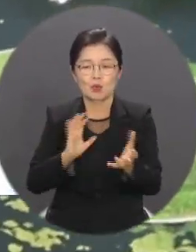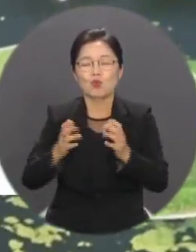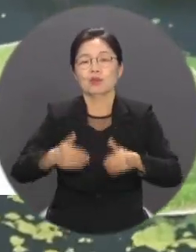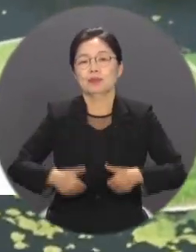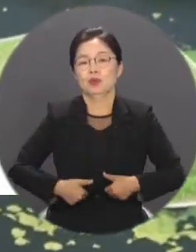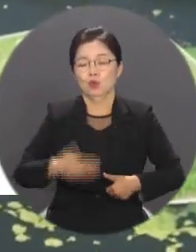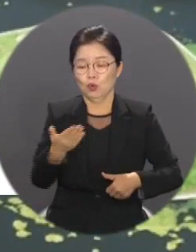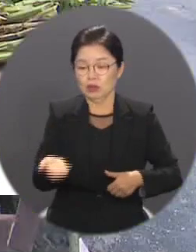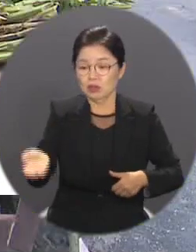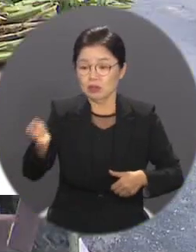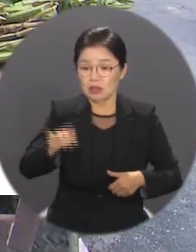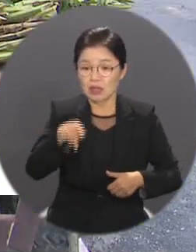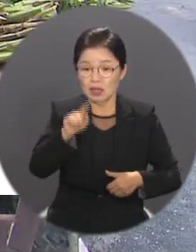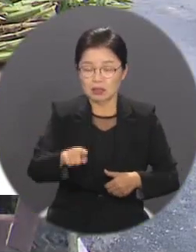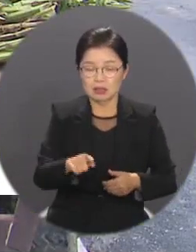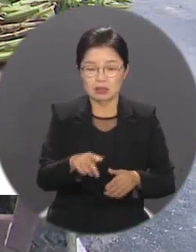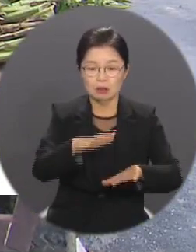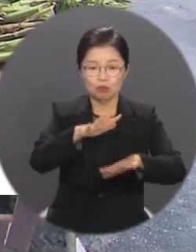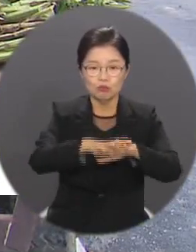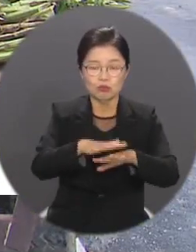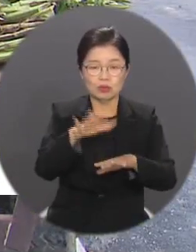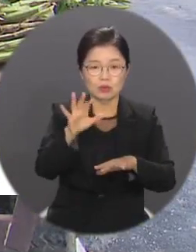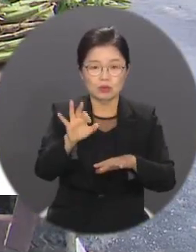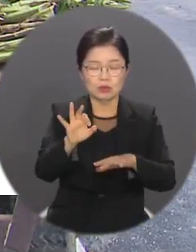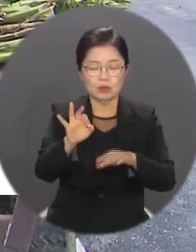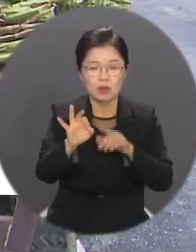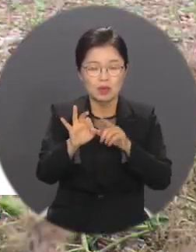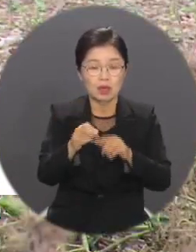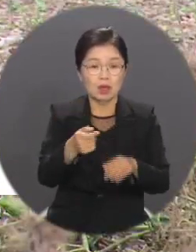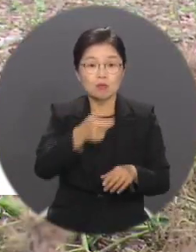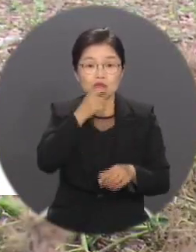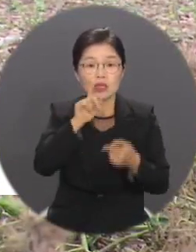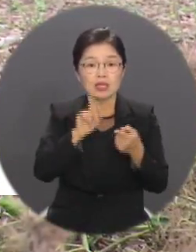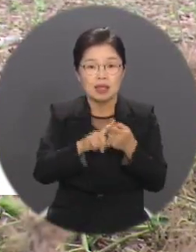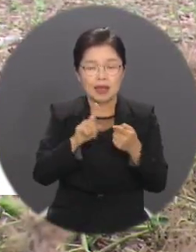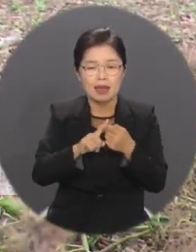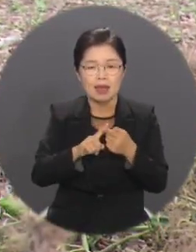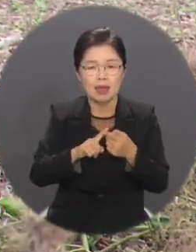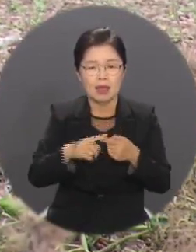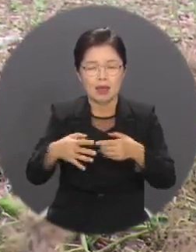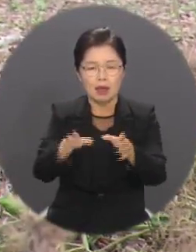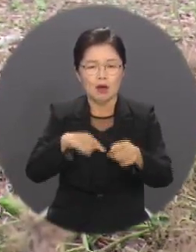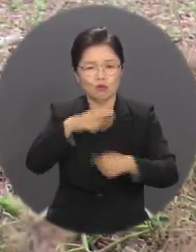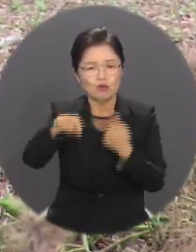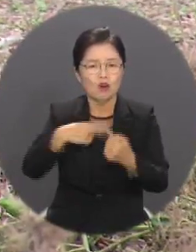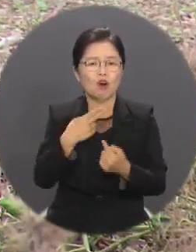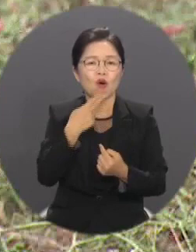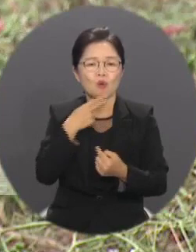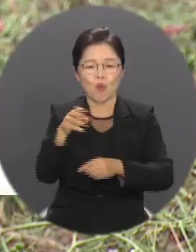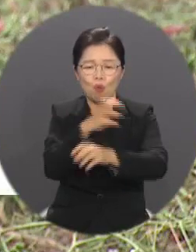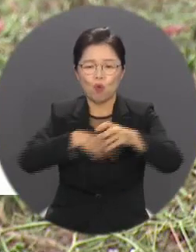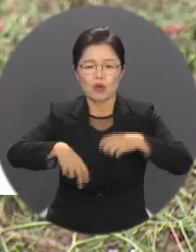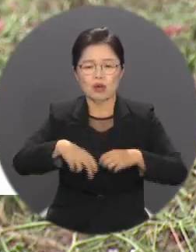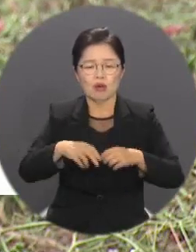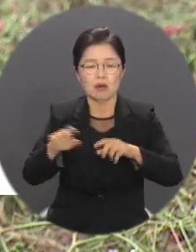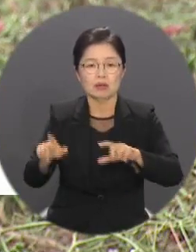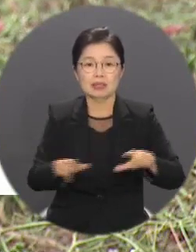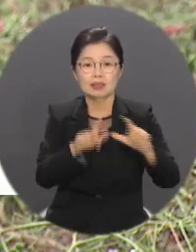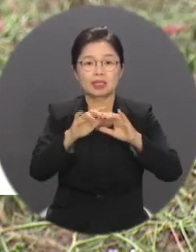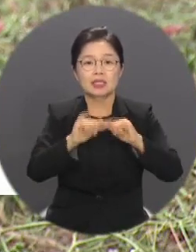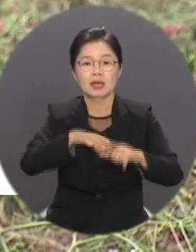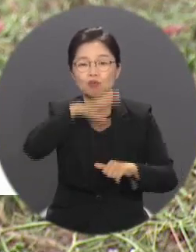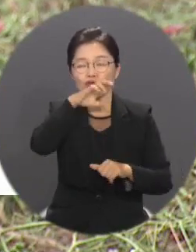주민들과 꾸린 용수 관리업 일에는 제 기능을 못하고 있고 농민들의 반발을 사고 있습니다 경리부 및